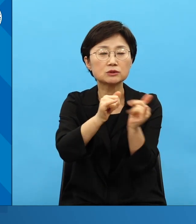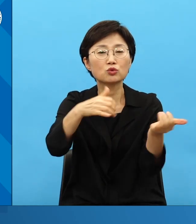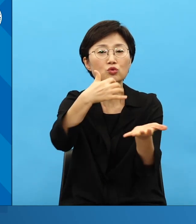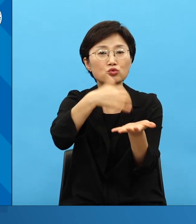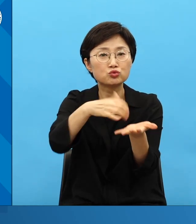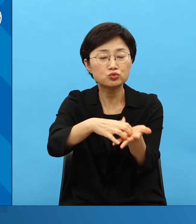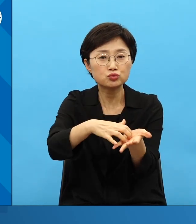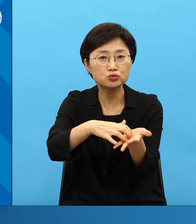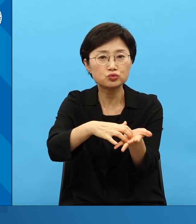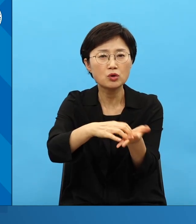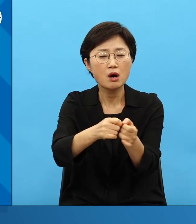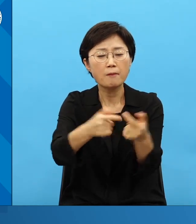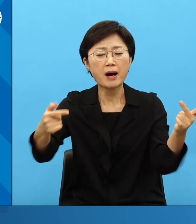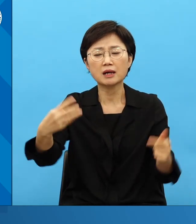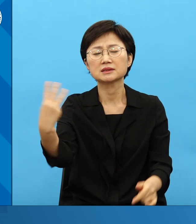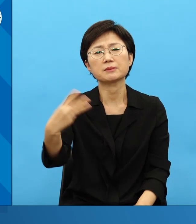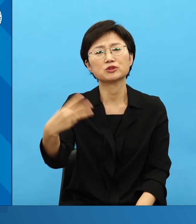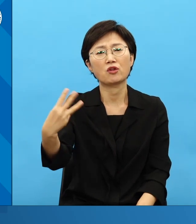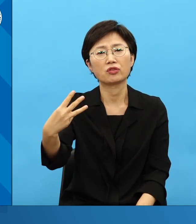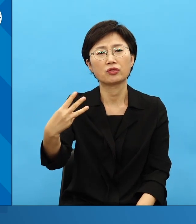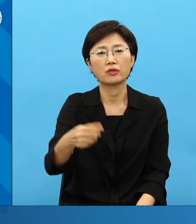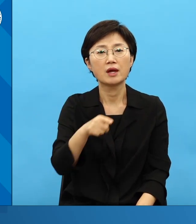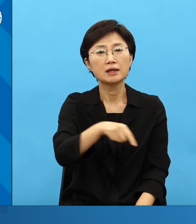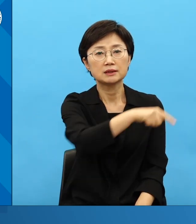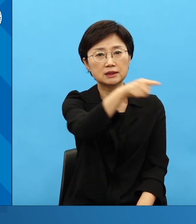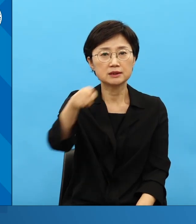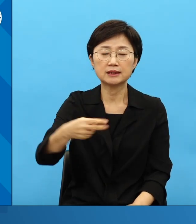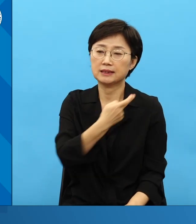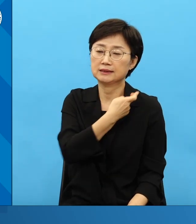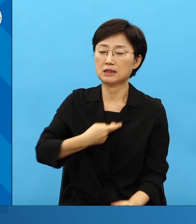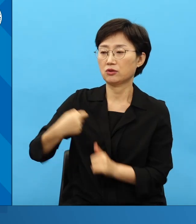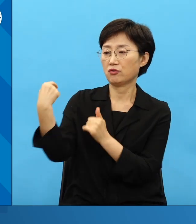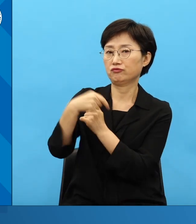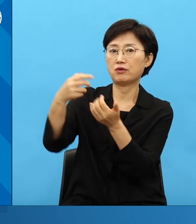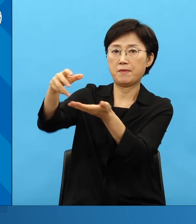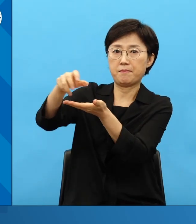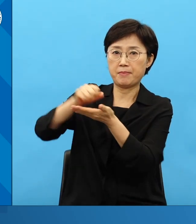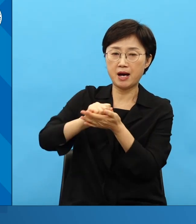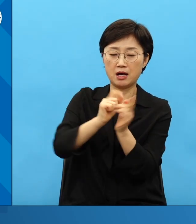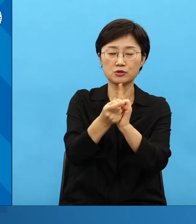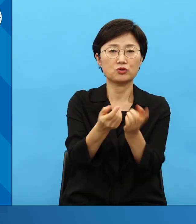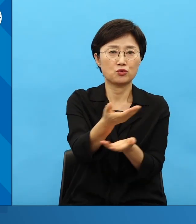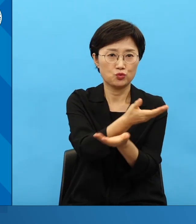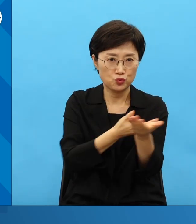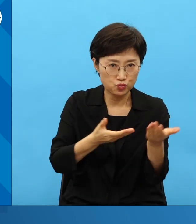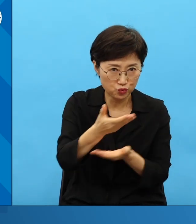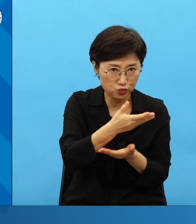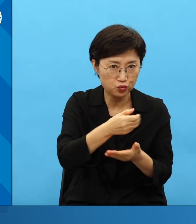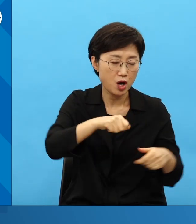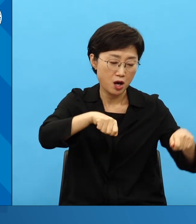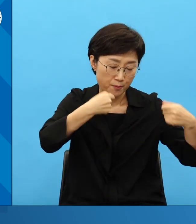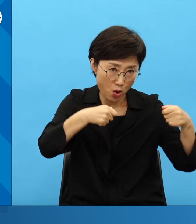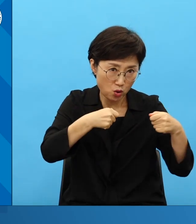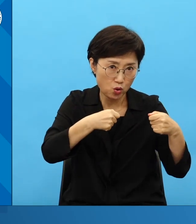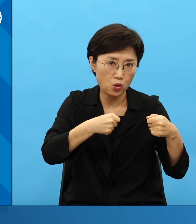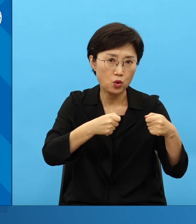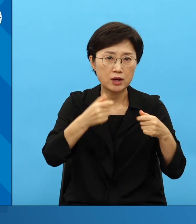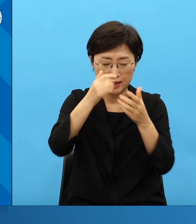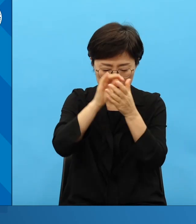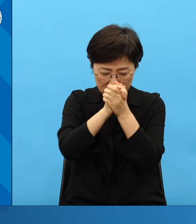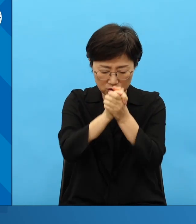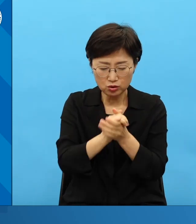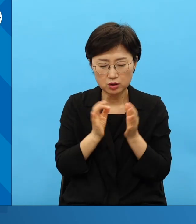신도의 수가 3,000이나 더하더라. 그들이 사도의 가르침을 받아 서로 교제하고 떡을 떼며